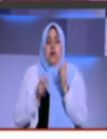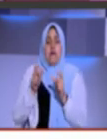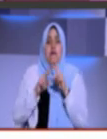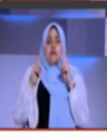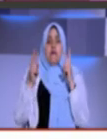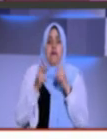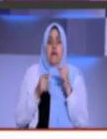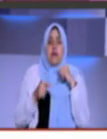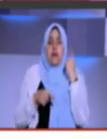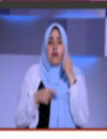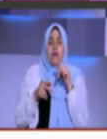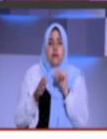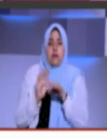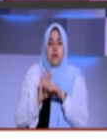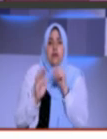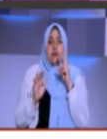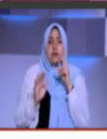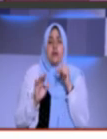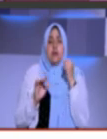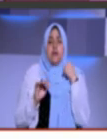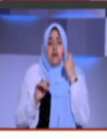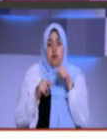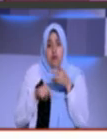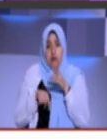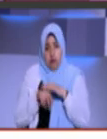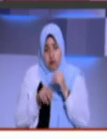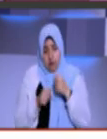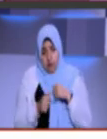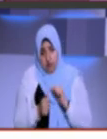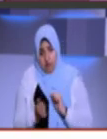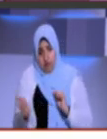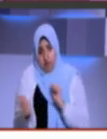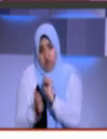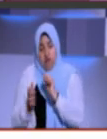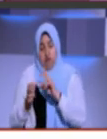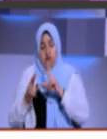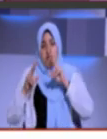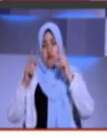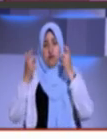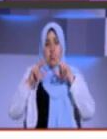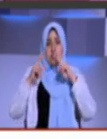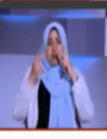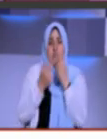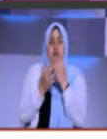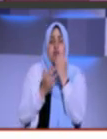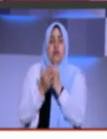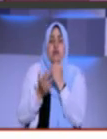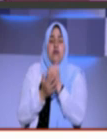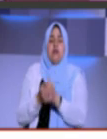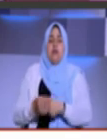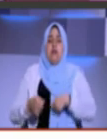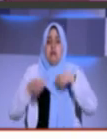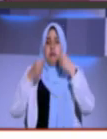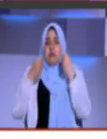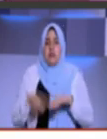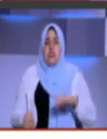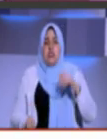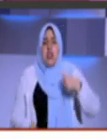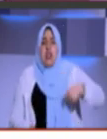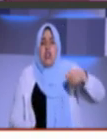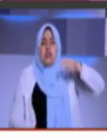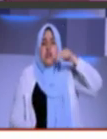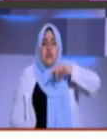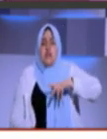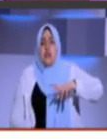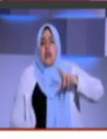أنه هذه الفترة ستدفع الاقتصاد العالمي نحو الكساد وكساد أسوأ مما حدث في 2008. رأيك